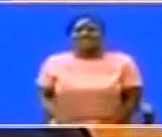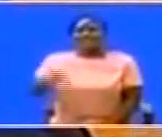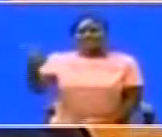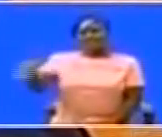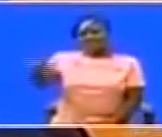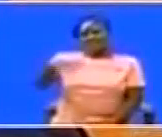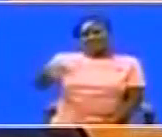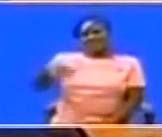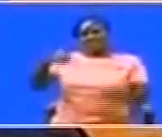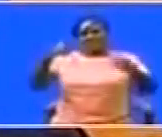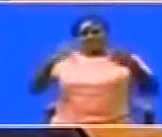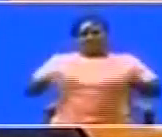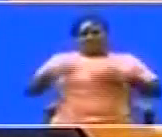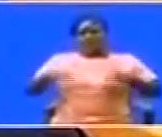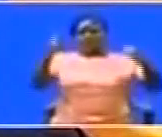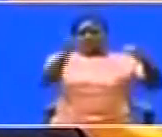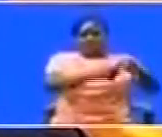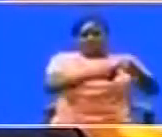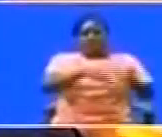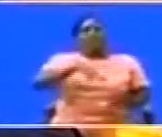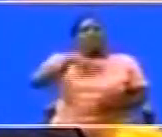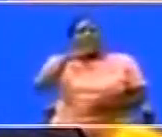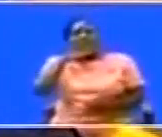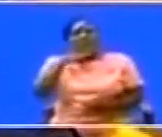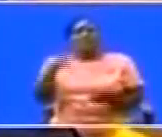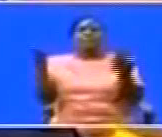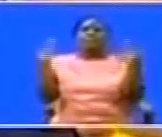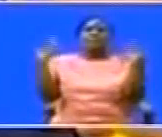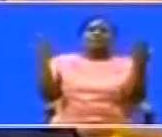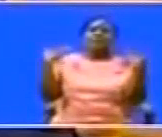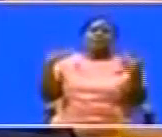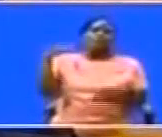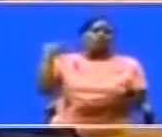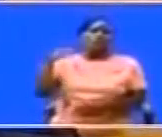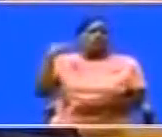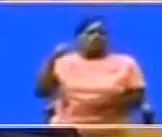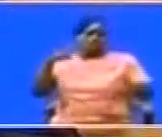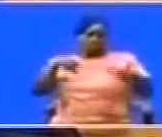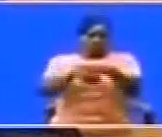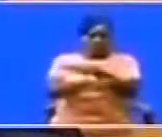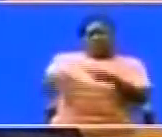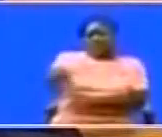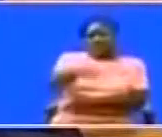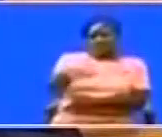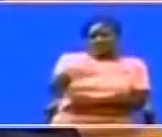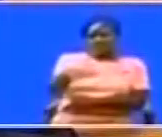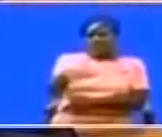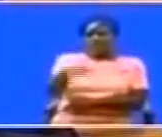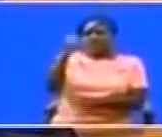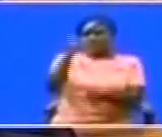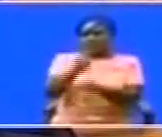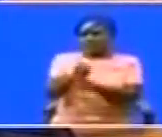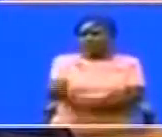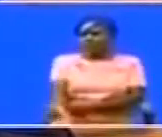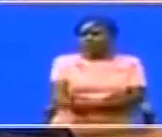Kwingineko ni kwamba watu sita wameuawa katika eneo la Igembe, kaunti ya Meru, baada ya wezi wa mifugo kuvamia eneo hilo. Waliotekeleza